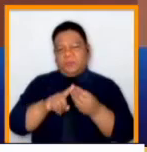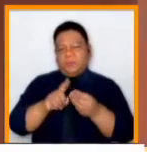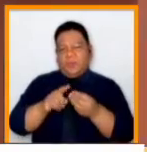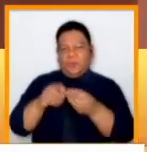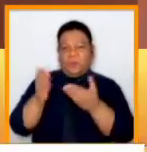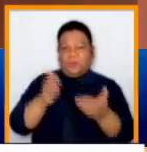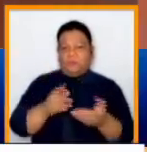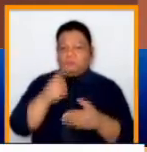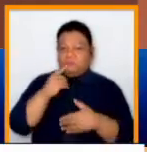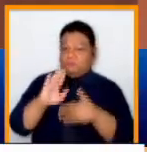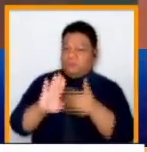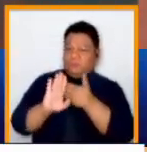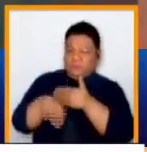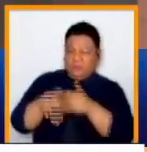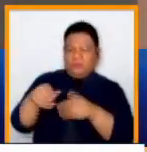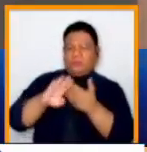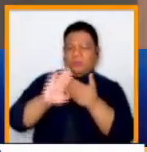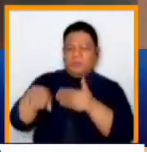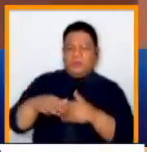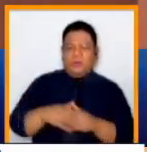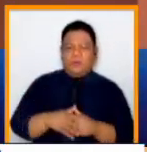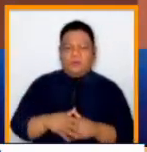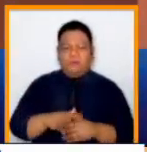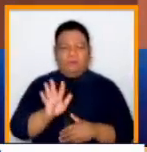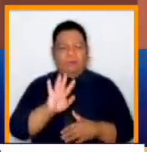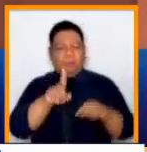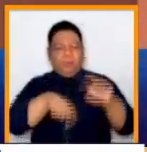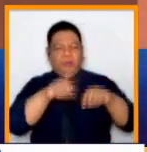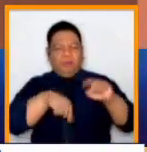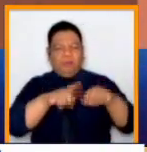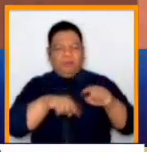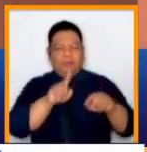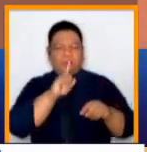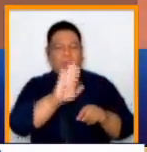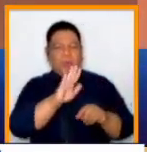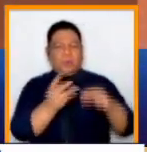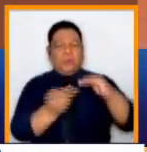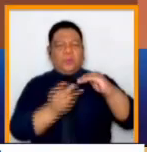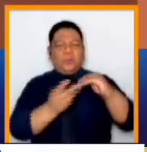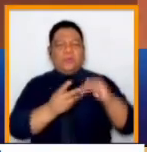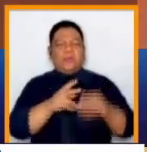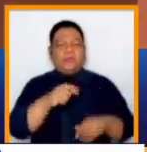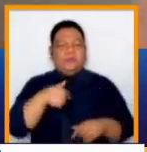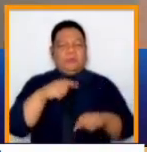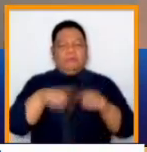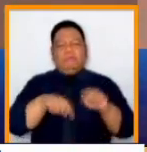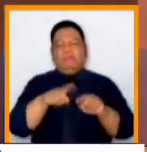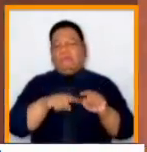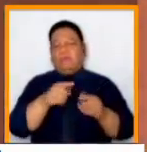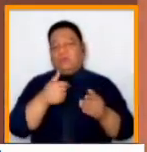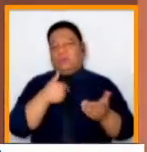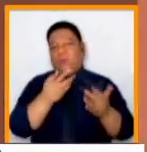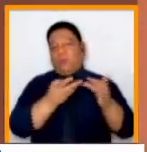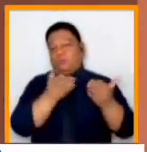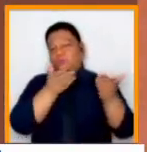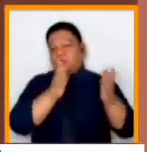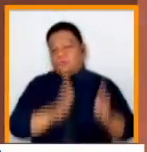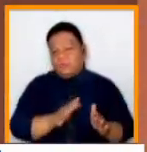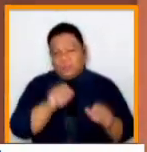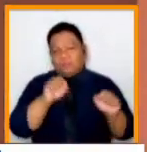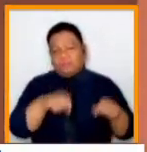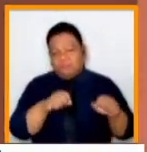na doy. Sir, dili mo nga mo makuha ko na sir, kaysa customer mo na ikon sir, itawag ko muna sa customer service good sir, kaysa sila raman mismo mag-repan niya. Ito